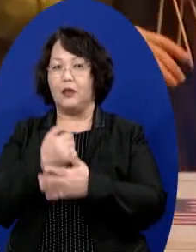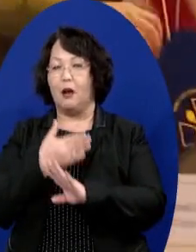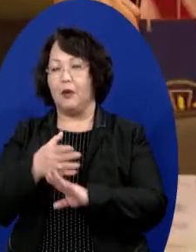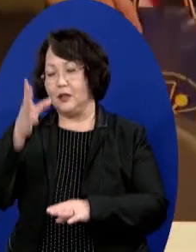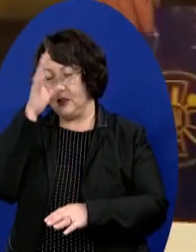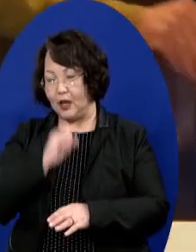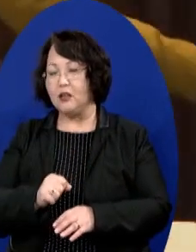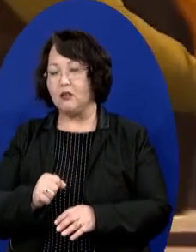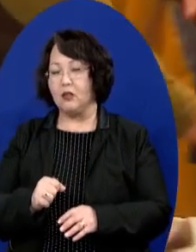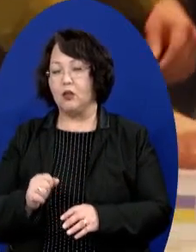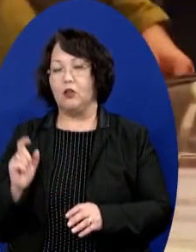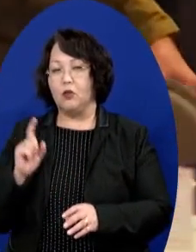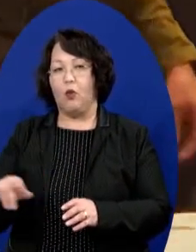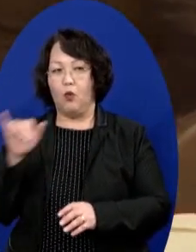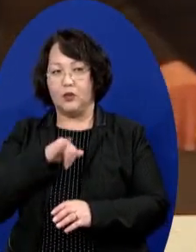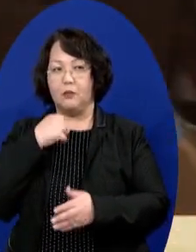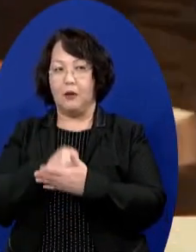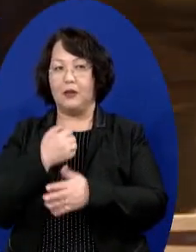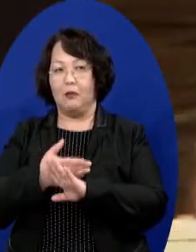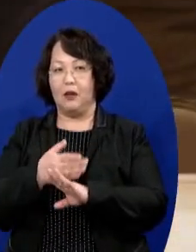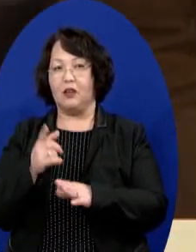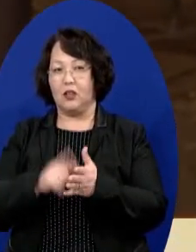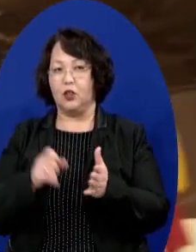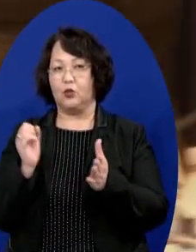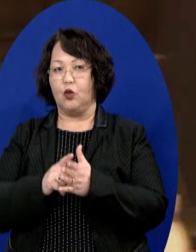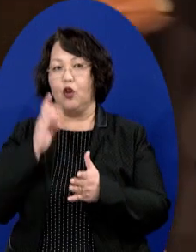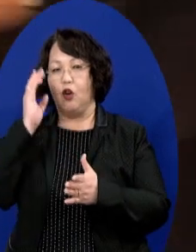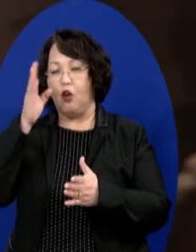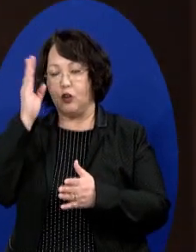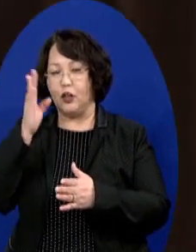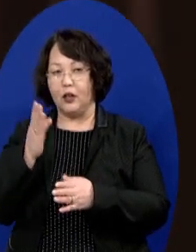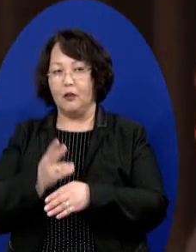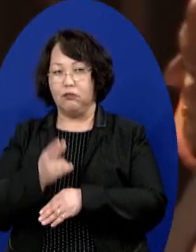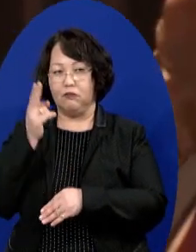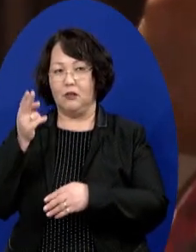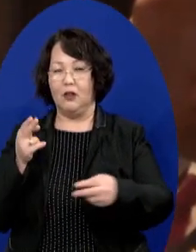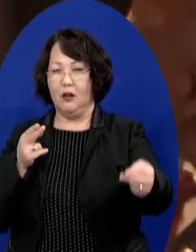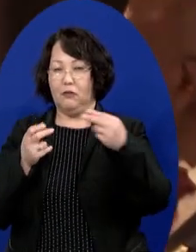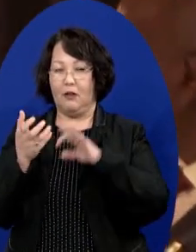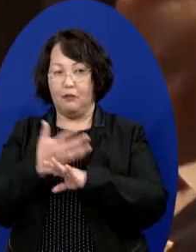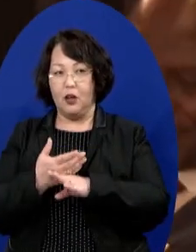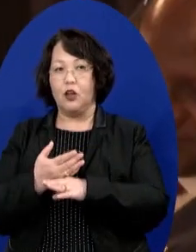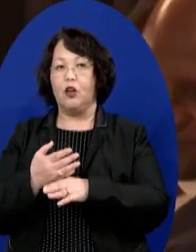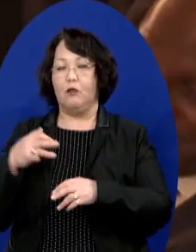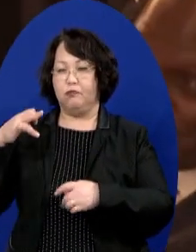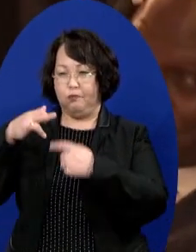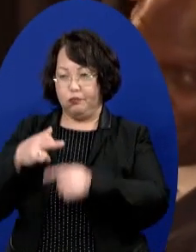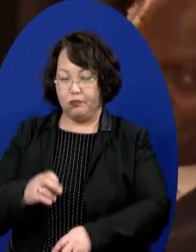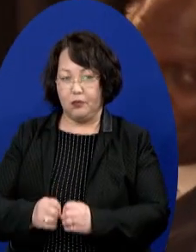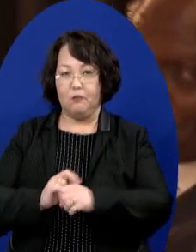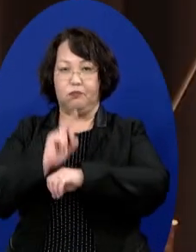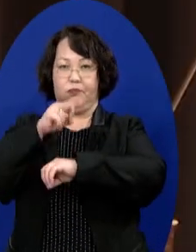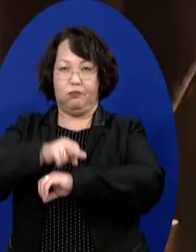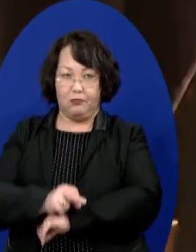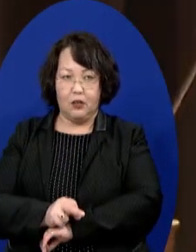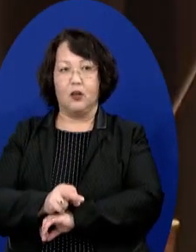орныхоо батлан хамгаалахын хэрэгцээ шаардлага, за холын тусгалтай агаарын хамгаалах систем, сөнөөгч онгоц, танк, олон үйлдэлт